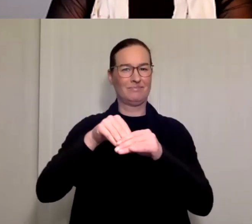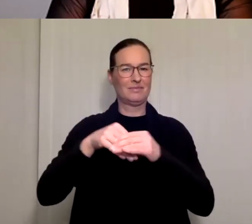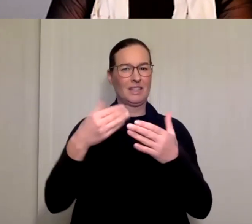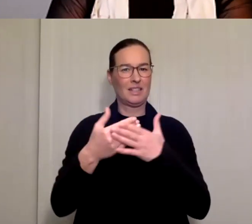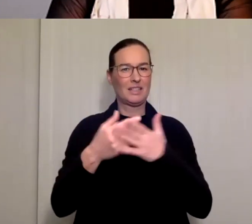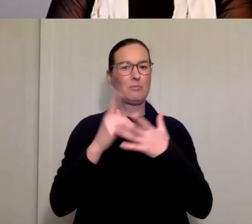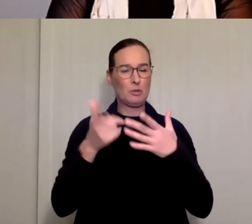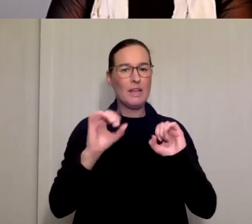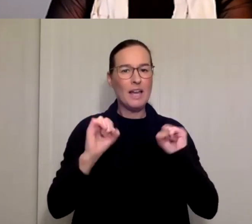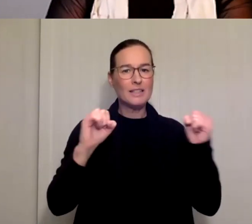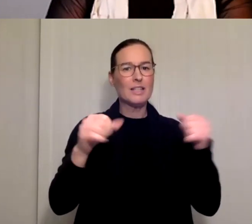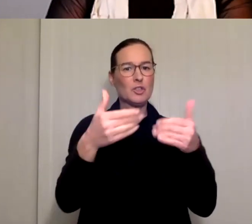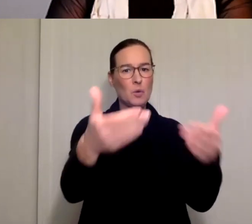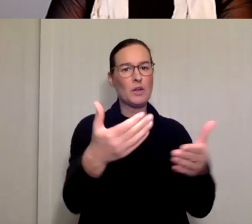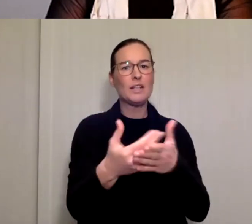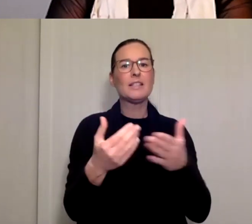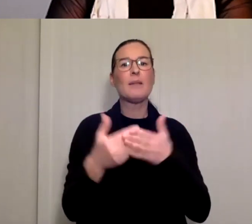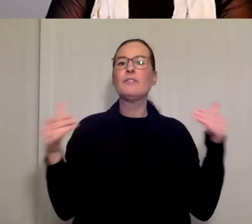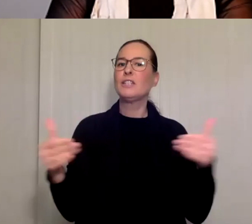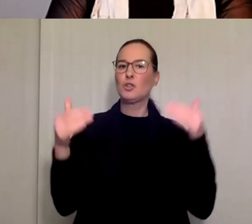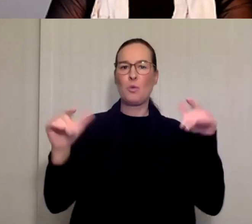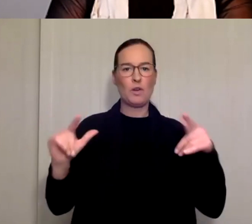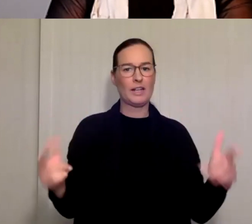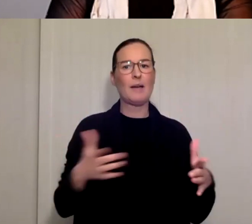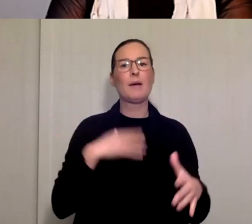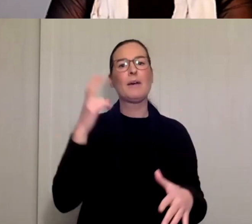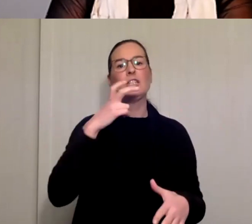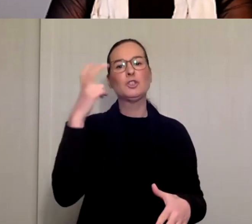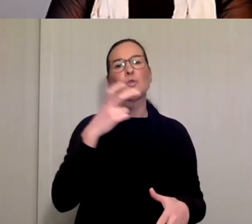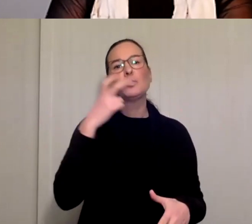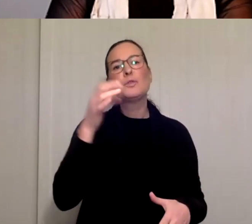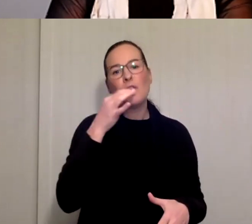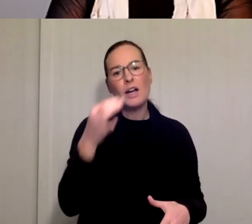wie Sie es beschreiben. Deswegen, da gibt es überhaupt keinen Widerspruch. Aber meine Suchfrage ist tatsächlich eine andere.